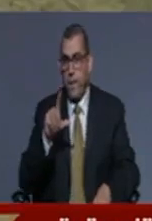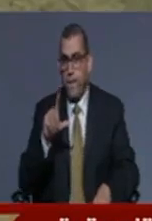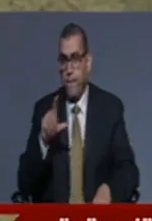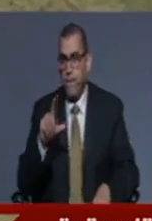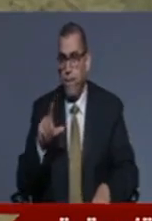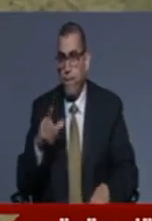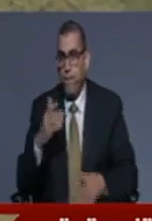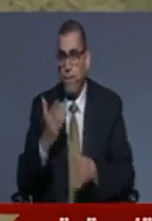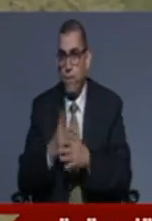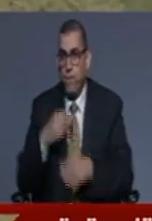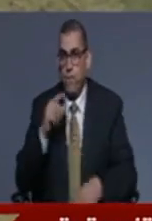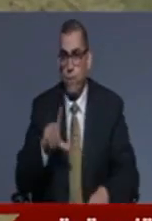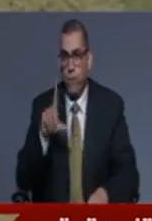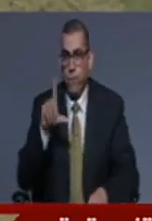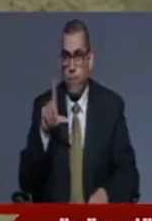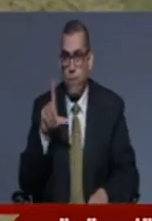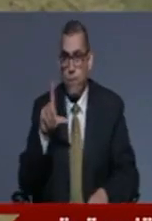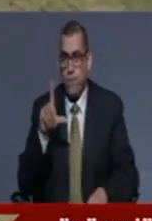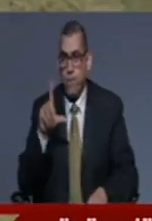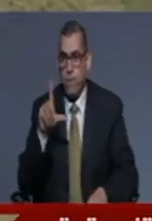بصفته كرئيس